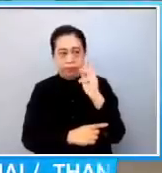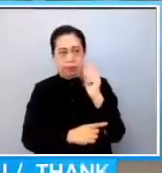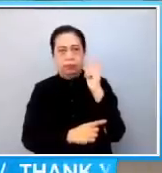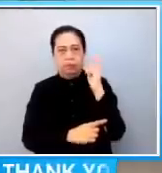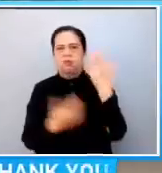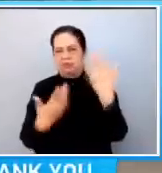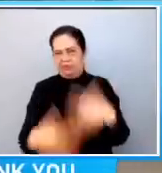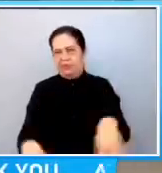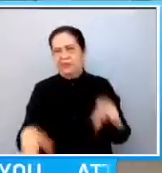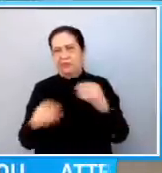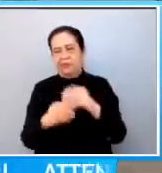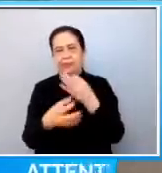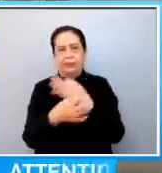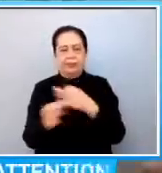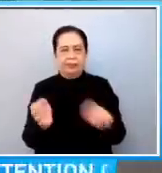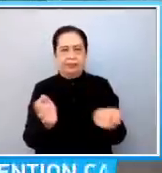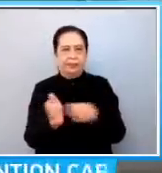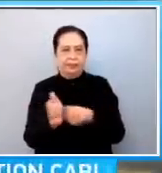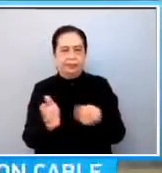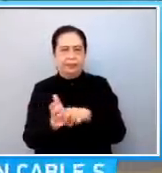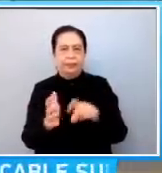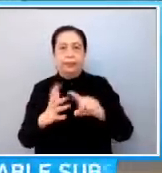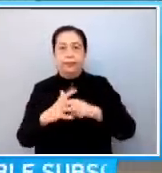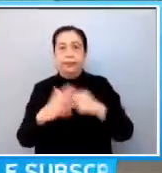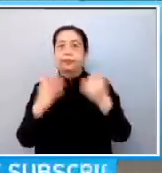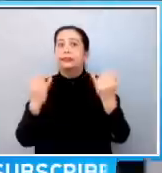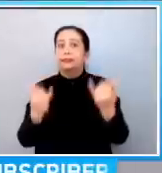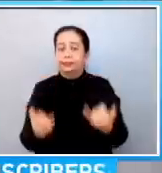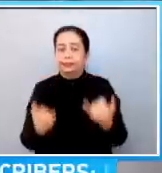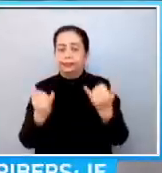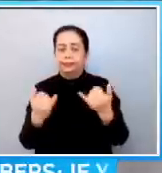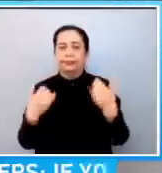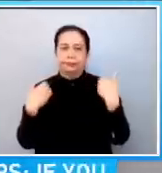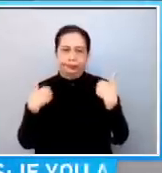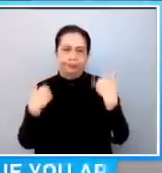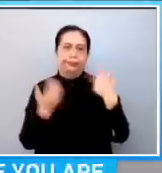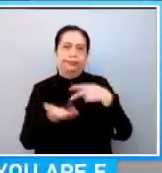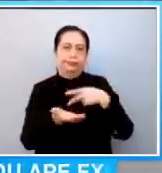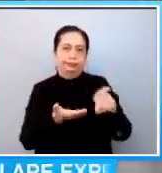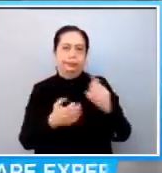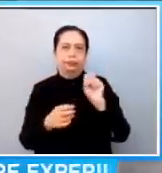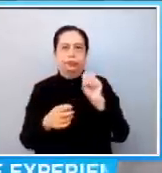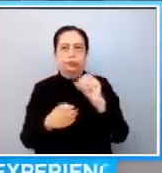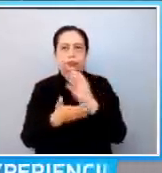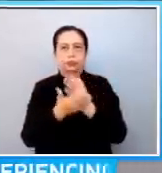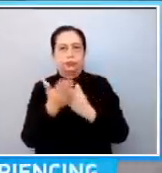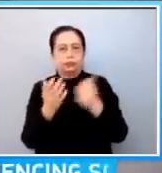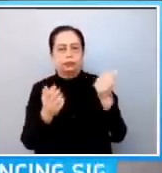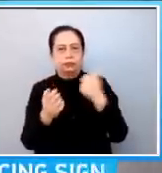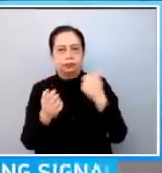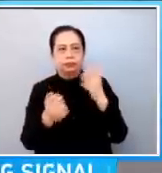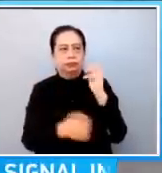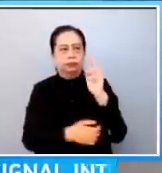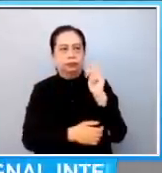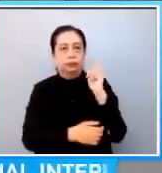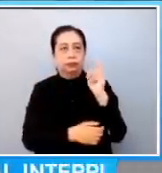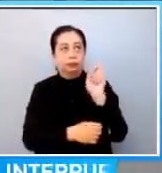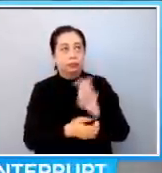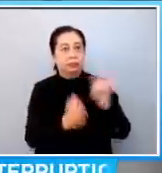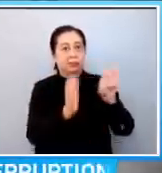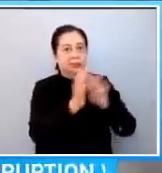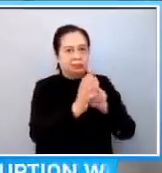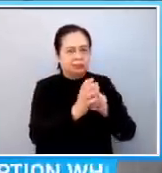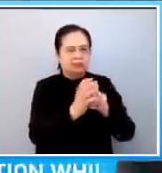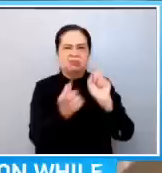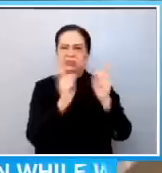ang libreng sakay doon at simula ngayon araw ay may bayad na. Kaya ang ibang pasahero na sa MRT dapat sasakay ay sa EDSA Carousel